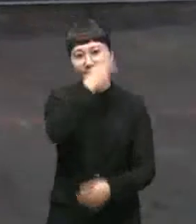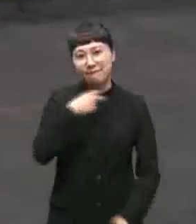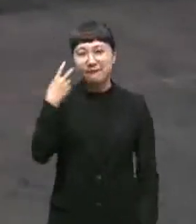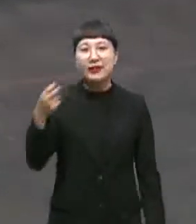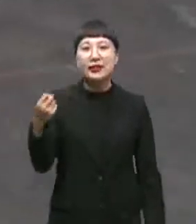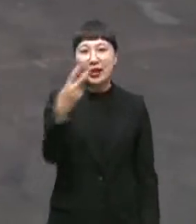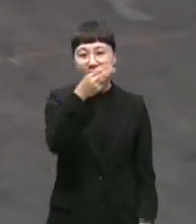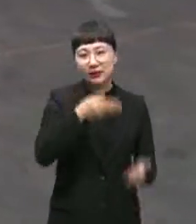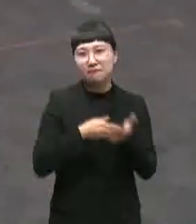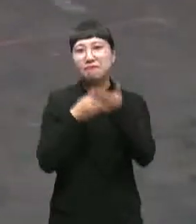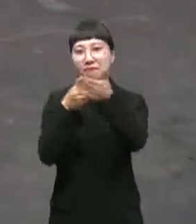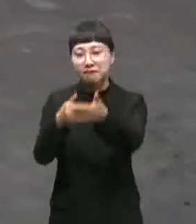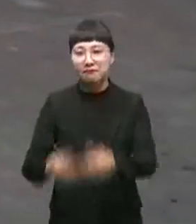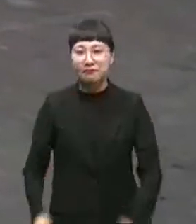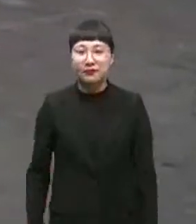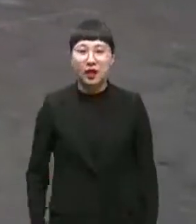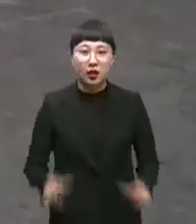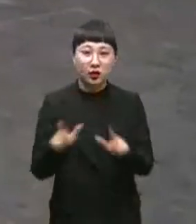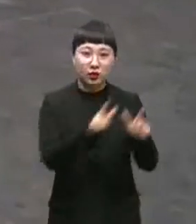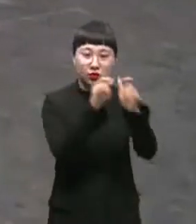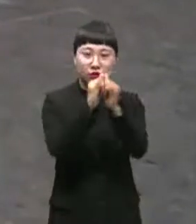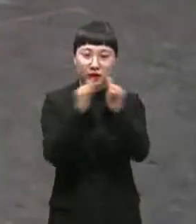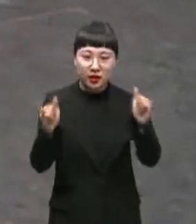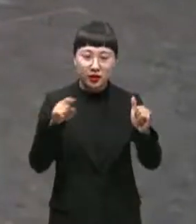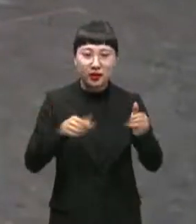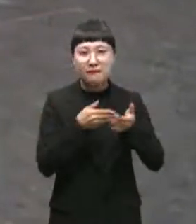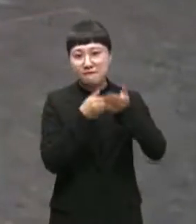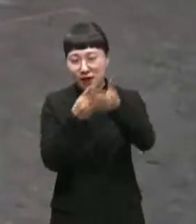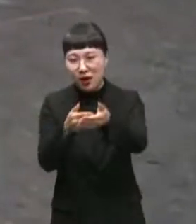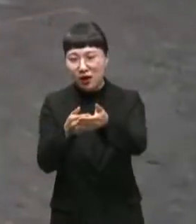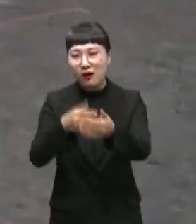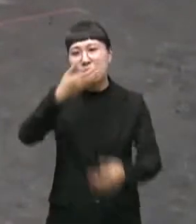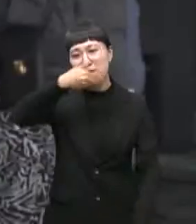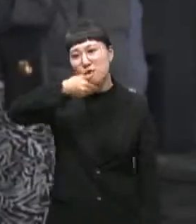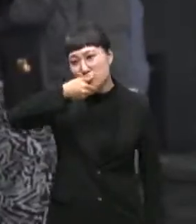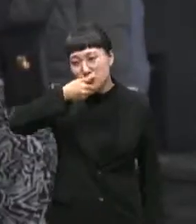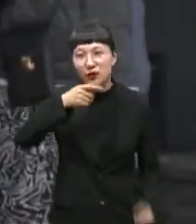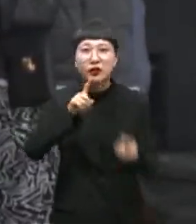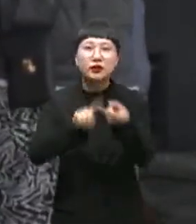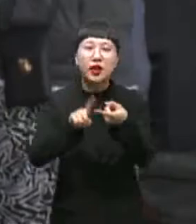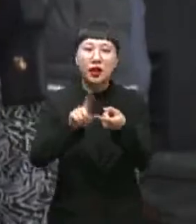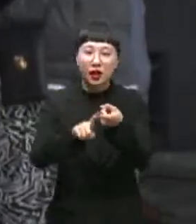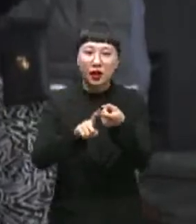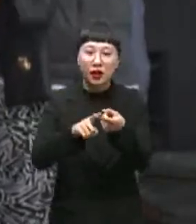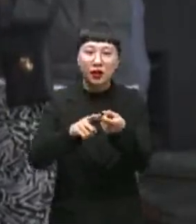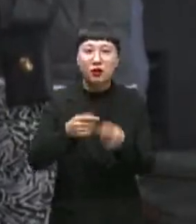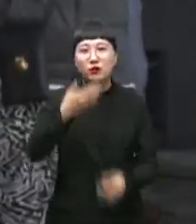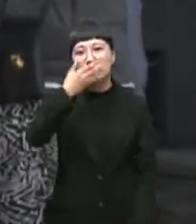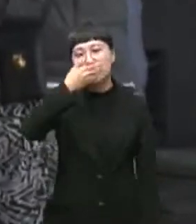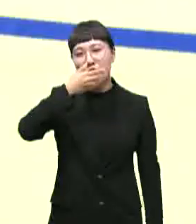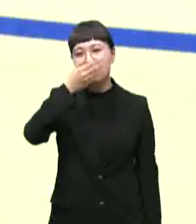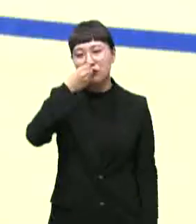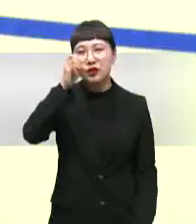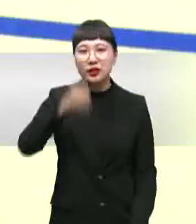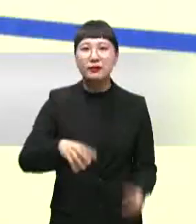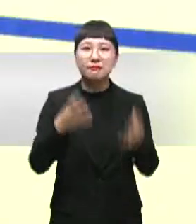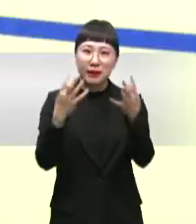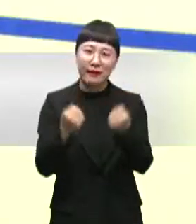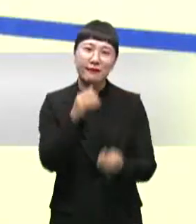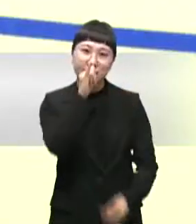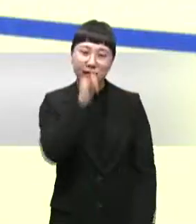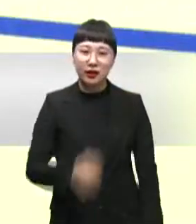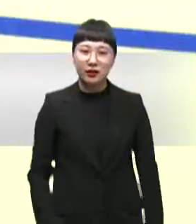나섰습니다. 주민들의 의견은 무시한 탁상행정이라며 비판의 목소리를 높였습니다. 지하화도